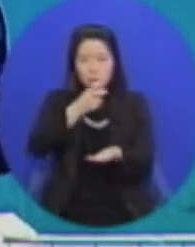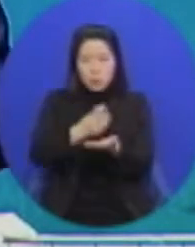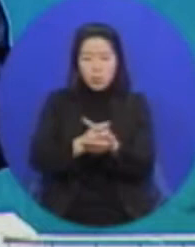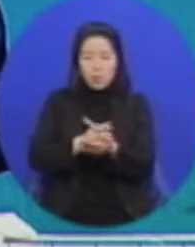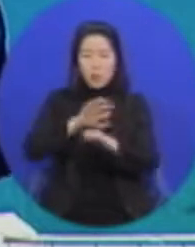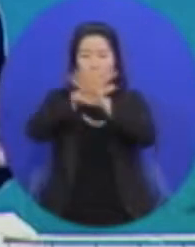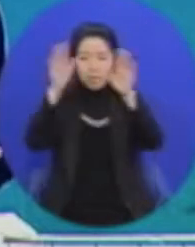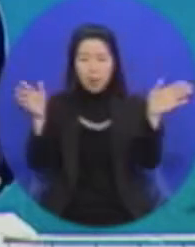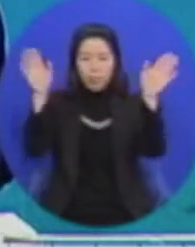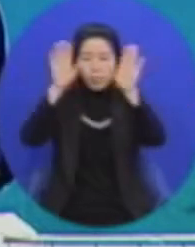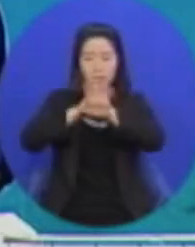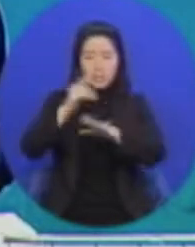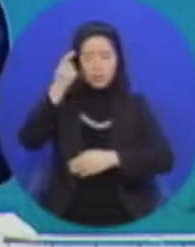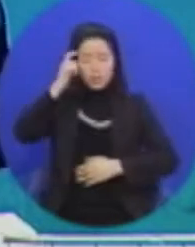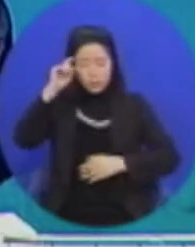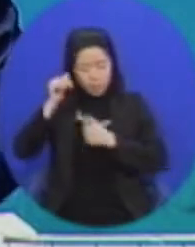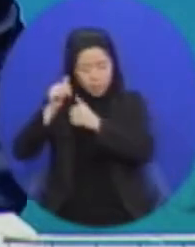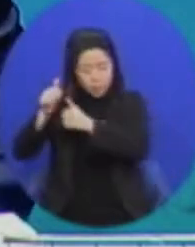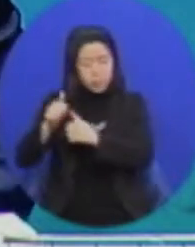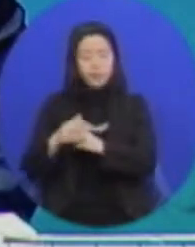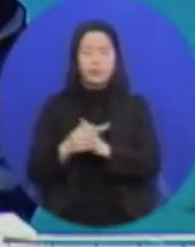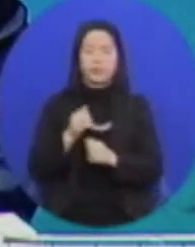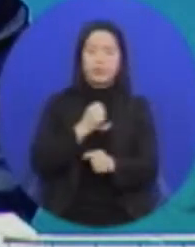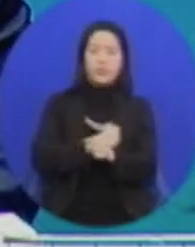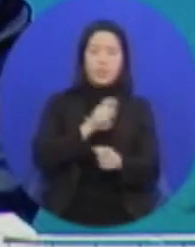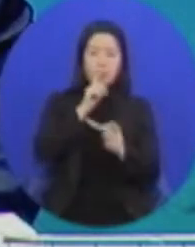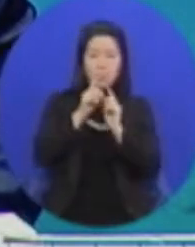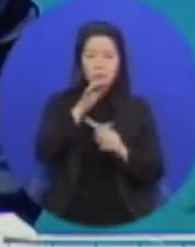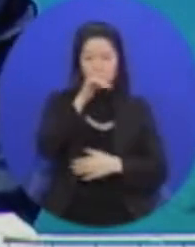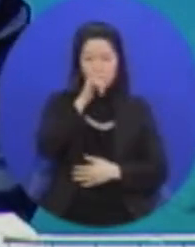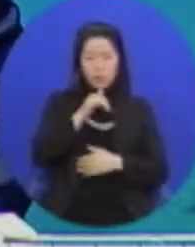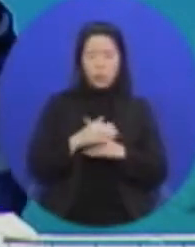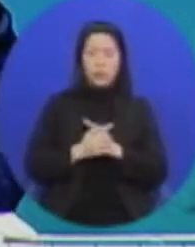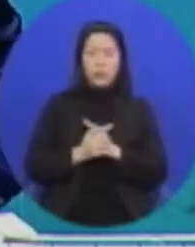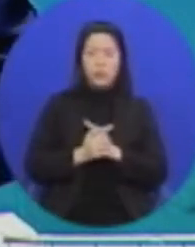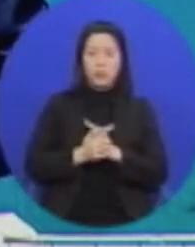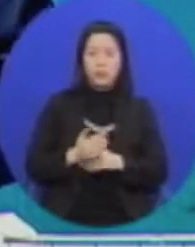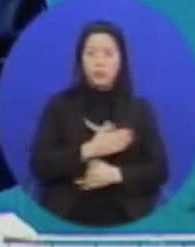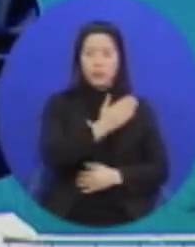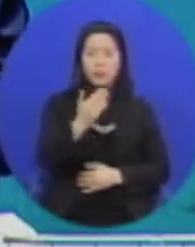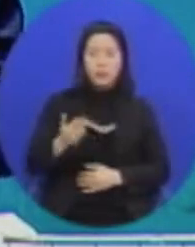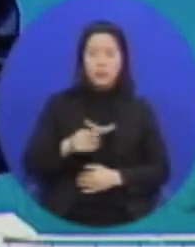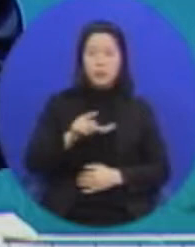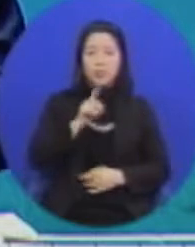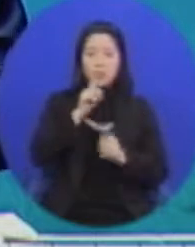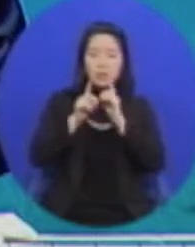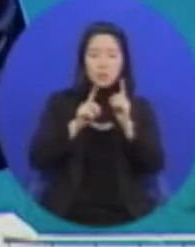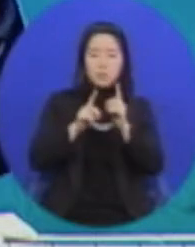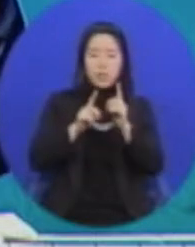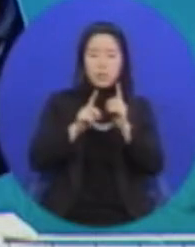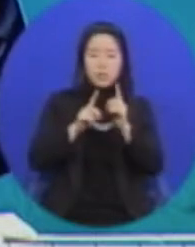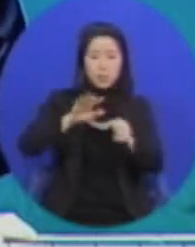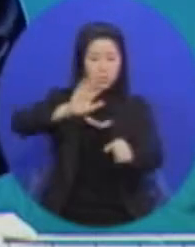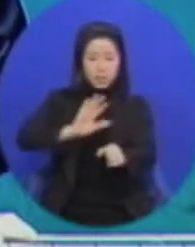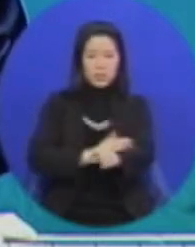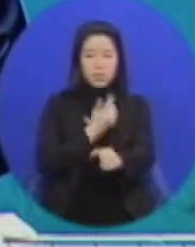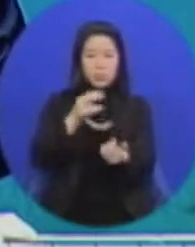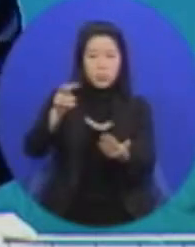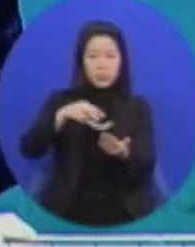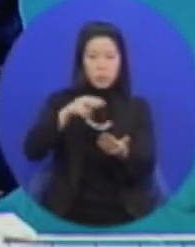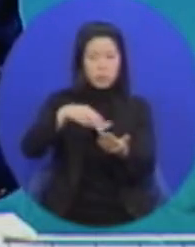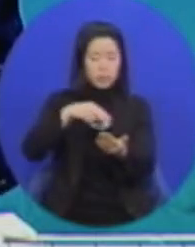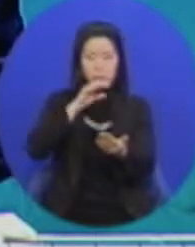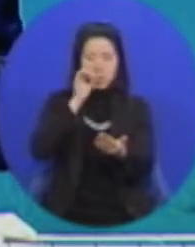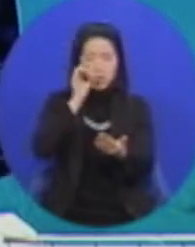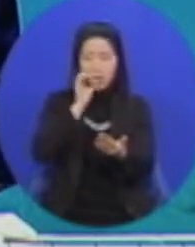묵상하는 더 다 그렇게 말씀하고 있습니다 여러분 이 말씀을 잘못 읽으면 안 됩니다